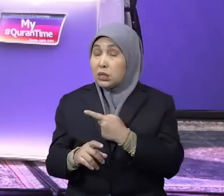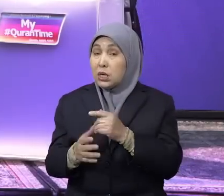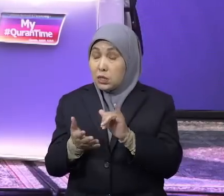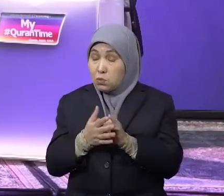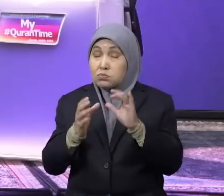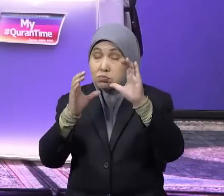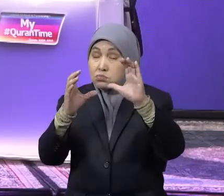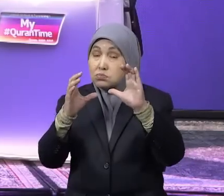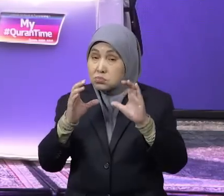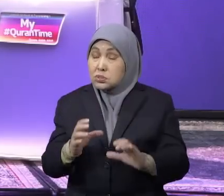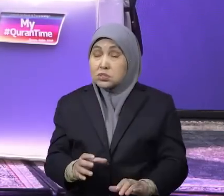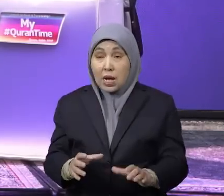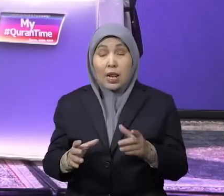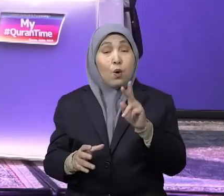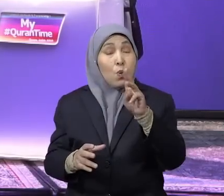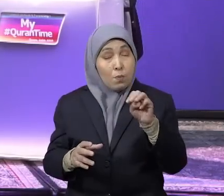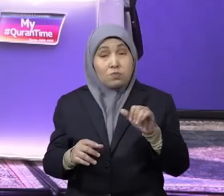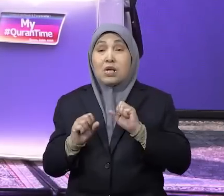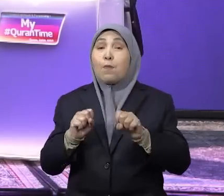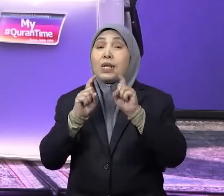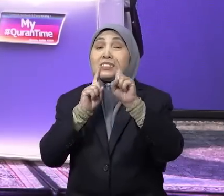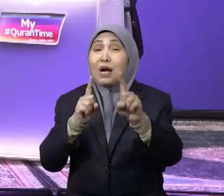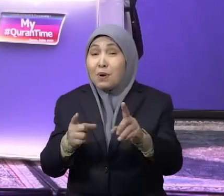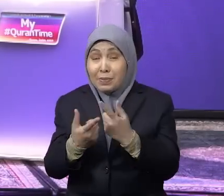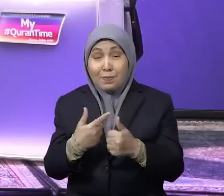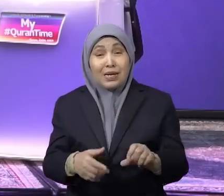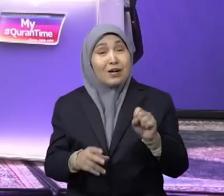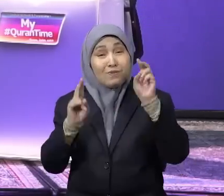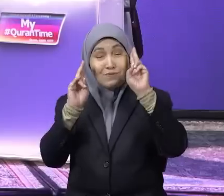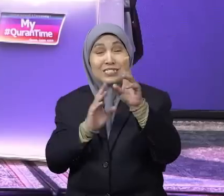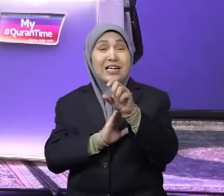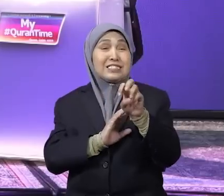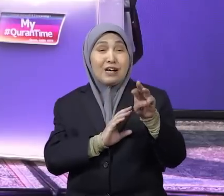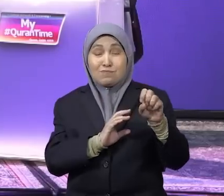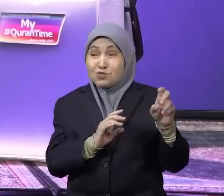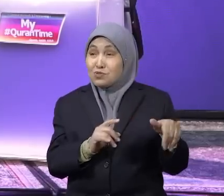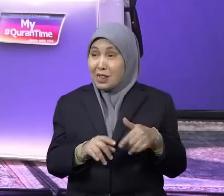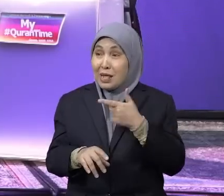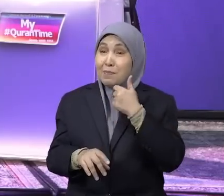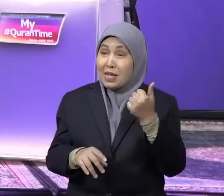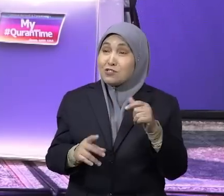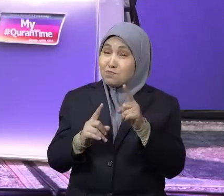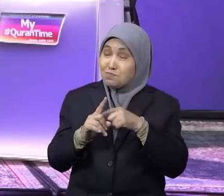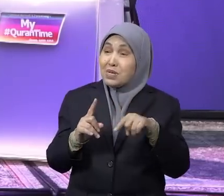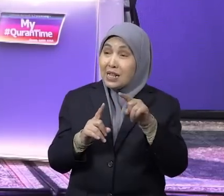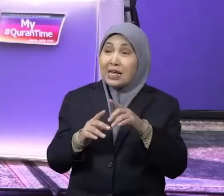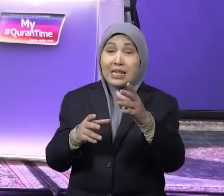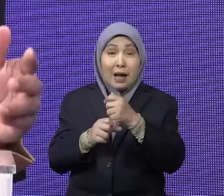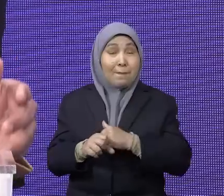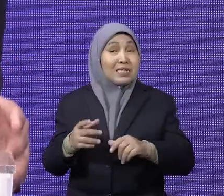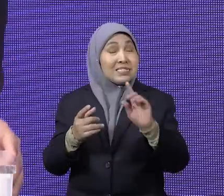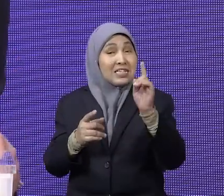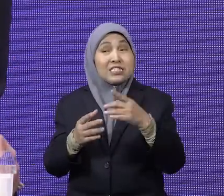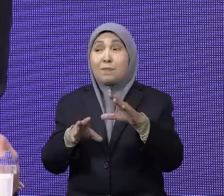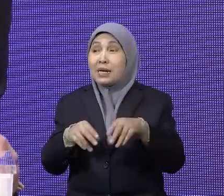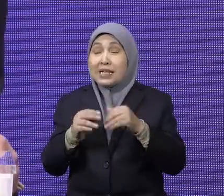Ha, itu secara umum jelah yang saya boleh jawab daripada soalan Ustaz Syamsul tadi. Menarik tuan-tuan, bila mana dapat